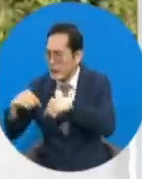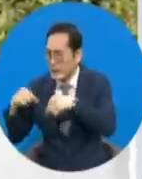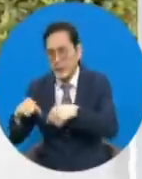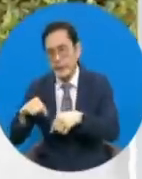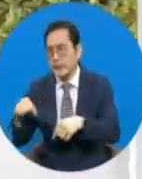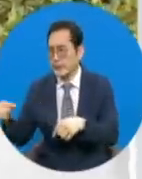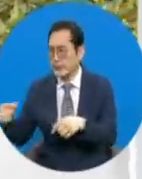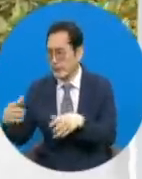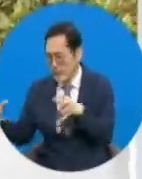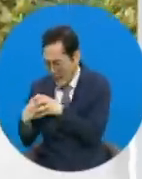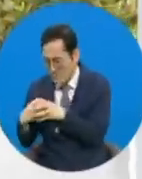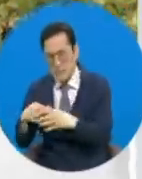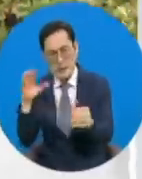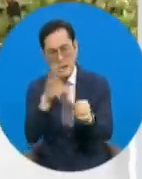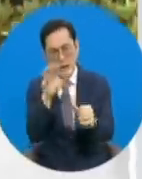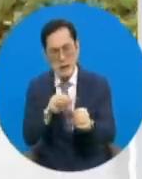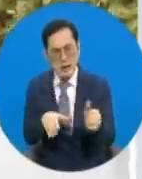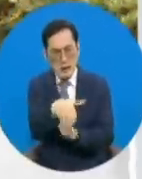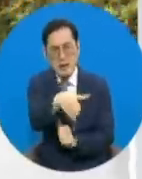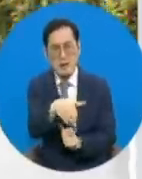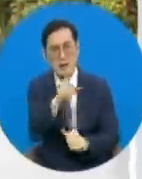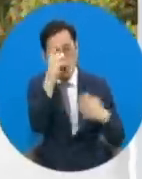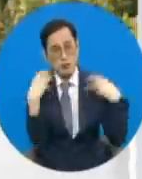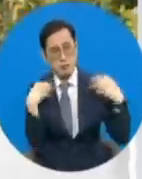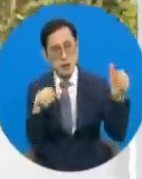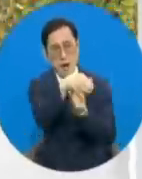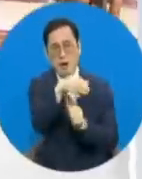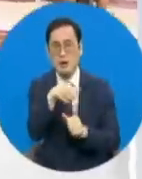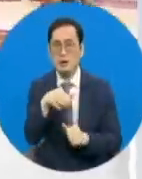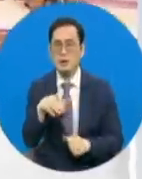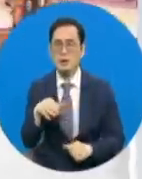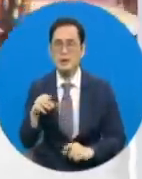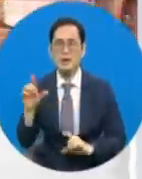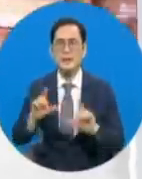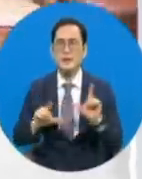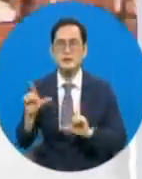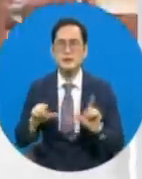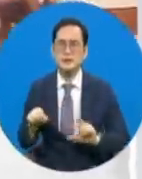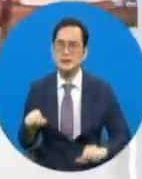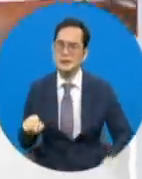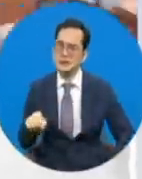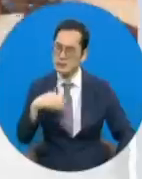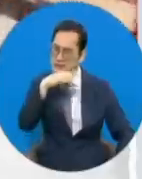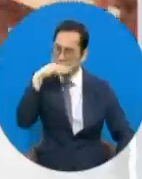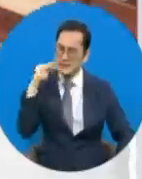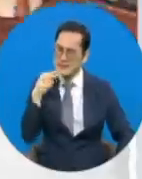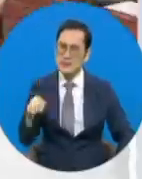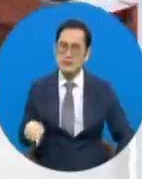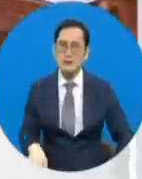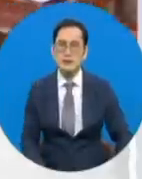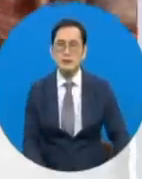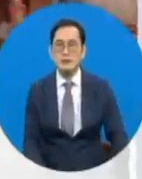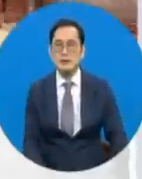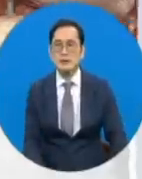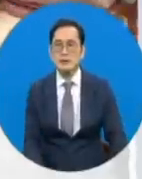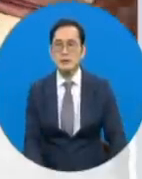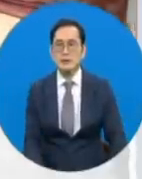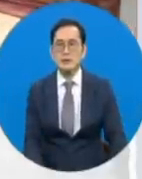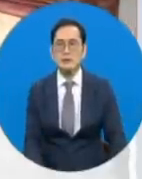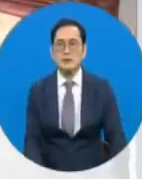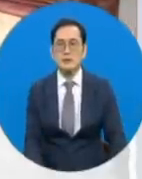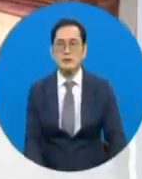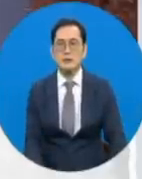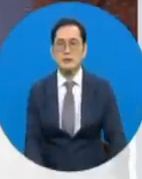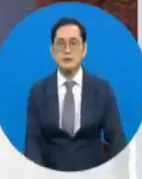질타하기 위해서 중국과 밀착하는 모습을 보였던 것, 외교적으로 큰 도움이 되겠는가라고 하는 걱정과 우려가 되는 지점이 있다